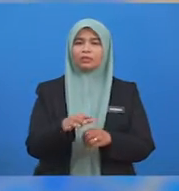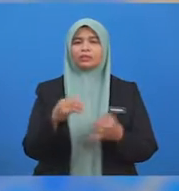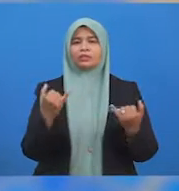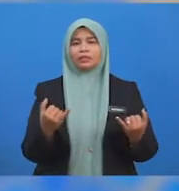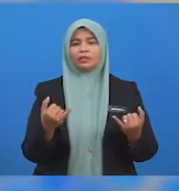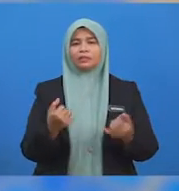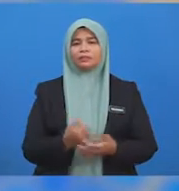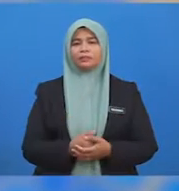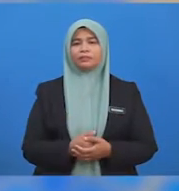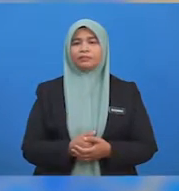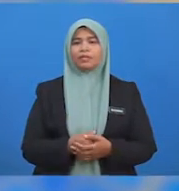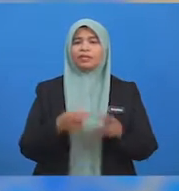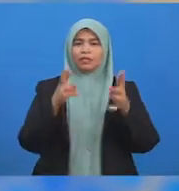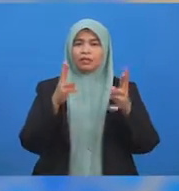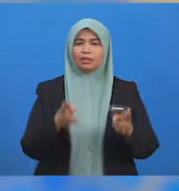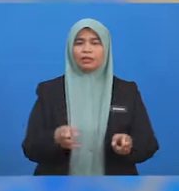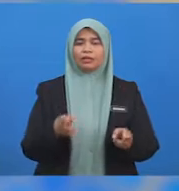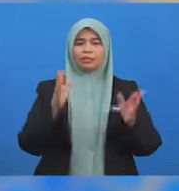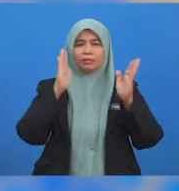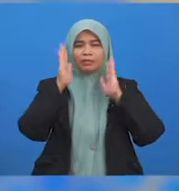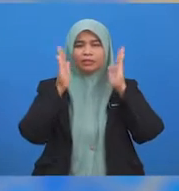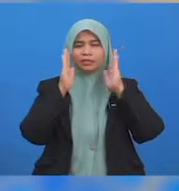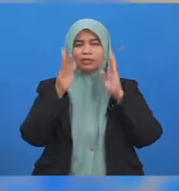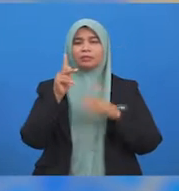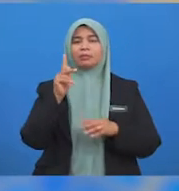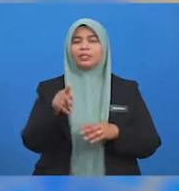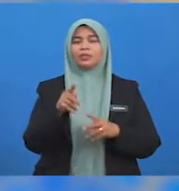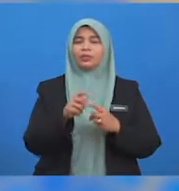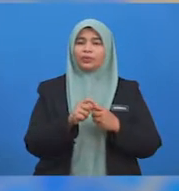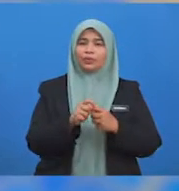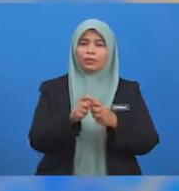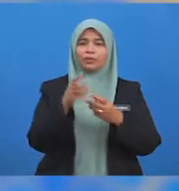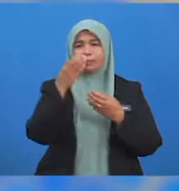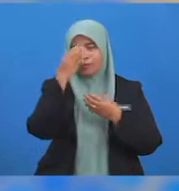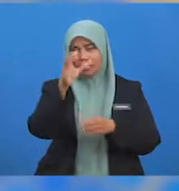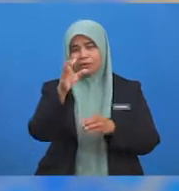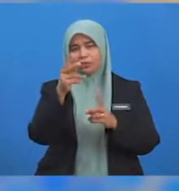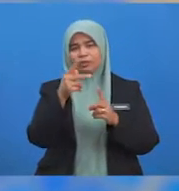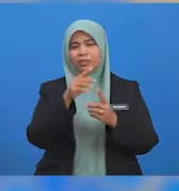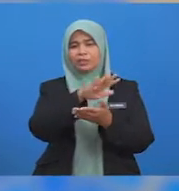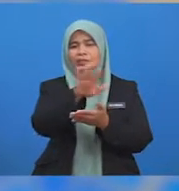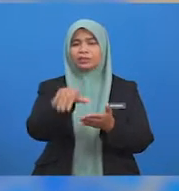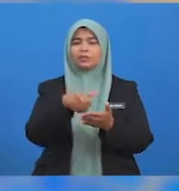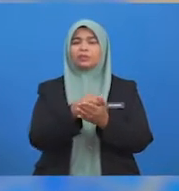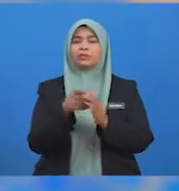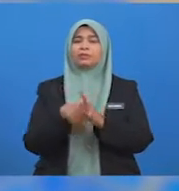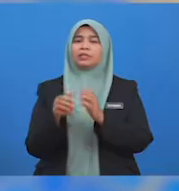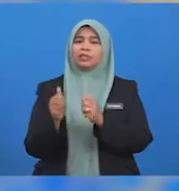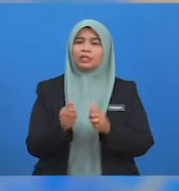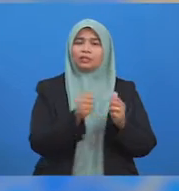kepada semua peraturan dan SOP yang telah ditetapkan demi kemaslahatan semua.